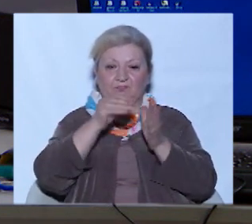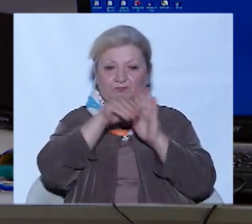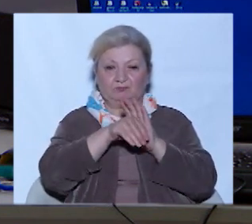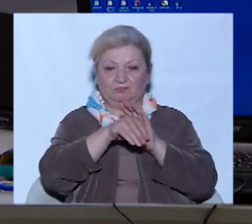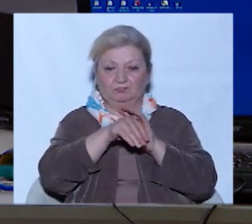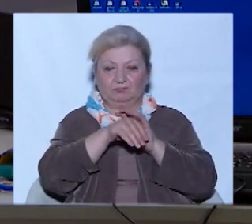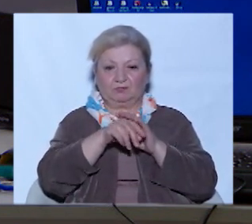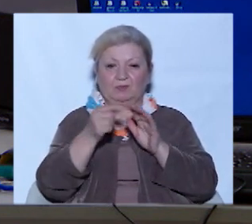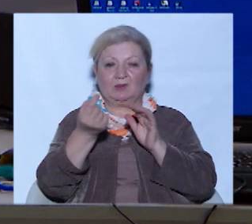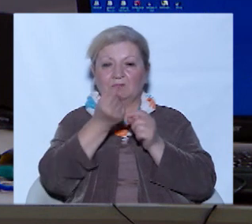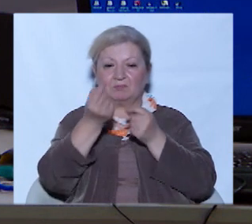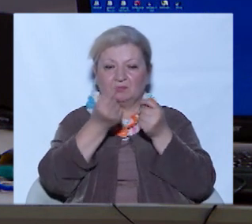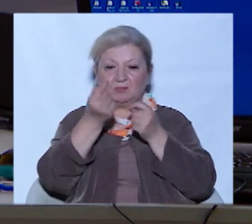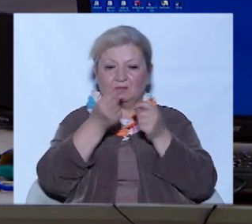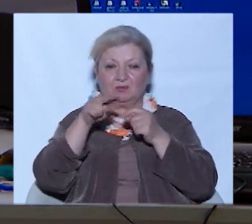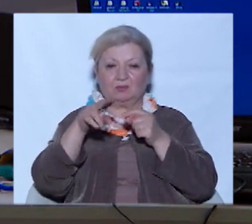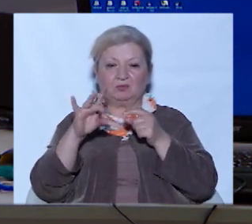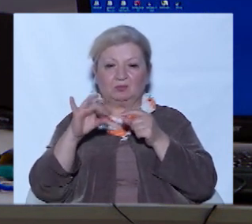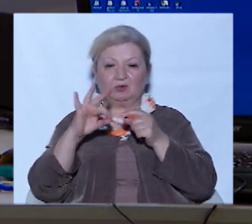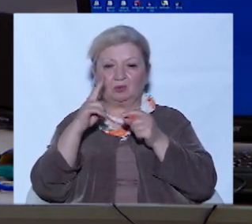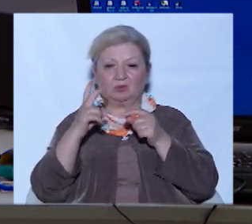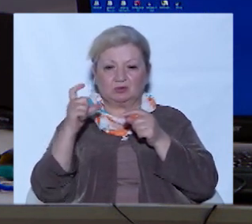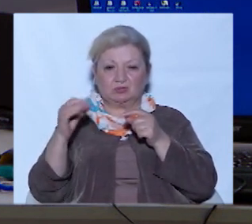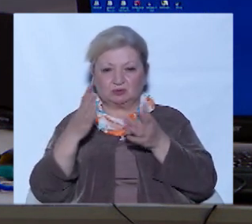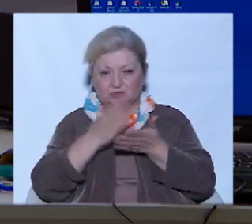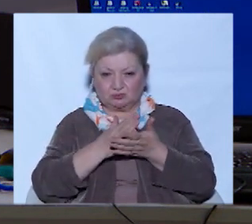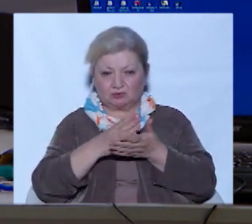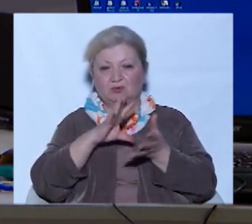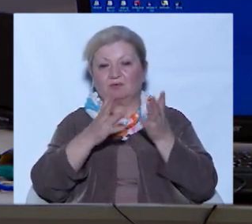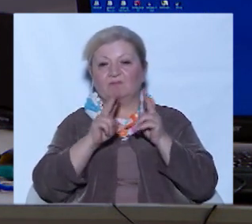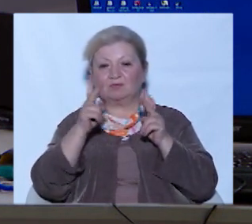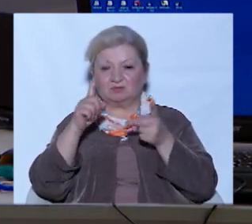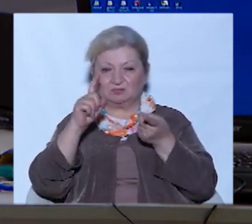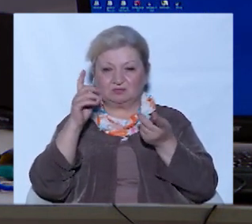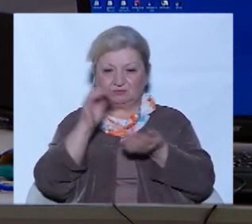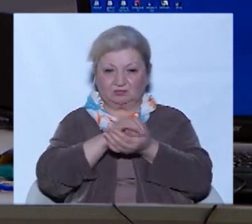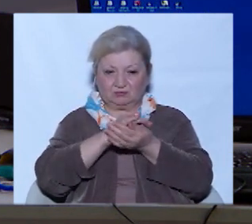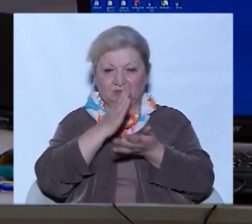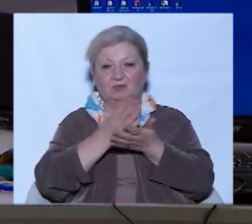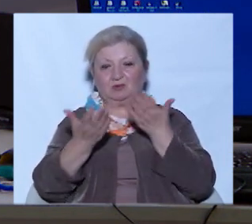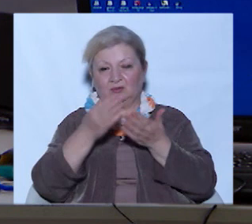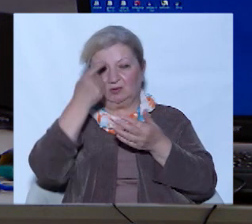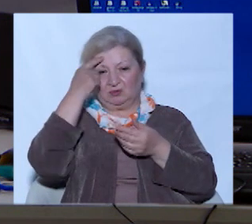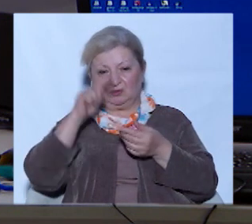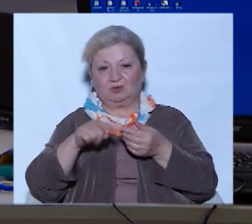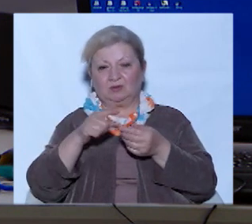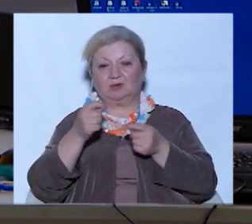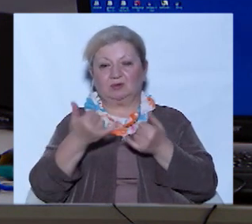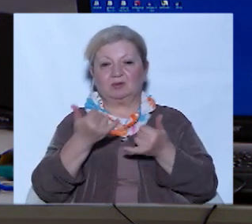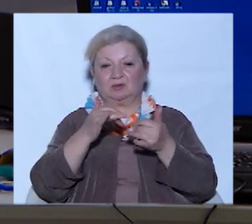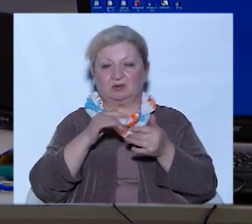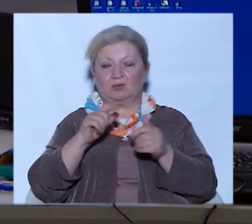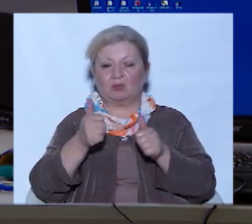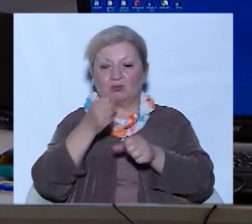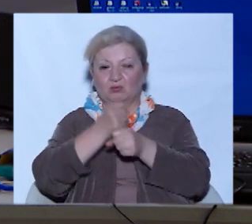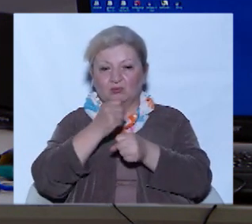მოწყობილობაში მოთავსებული არის მიკროკონტროლერი, მიკროპროცესორი, ვისაც არდინოსთან ქონიათ საქმე, ალბათ იცით პროგრამული ნაწილი როგორ